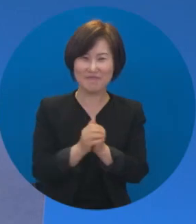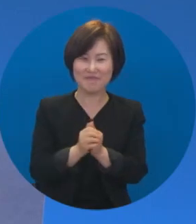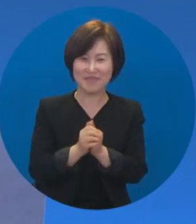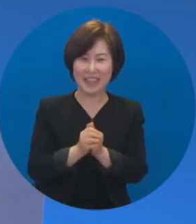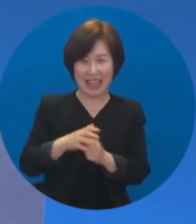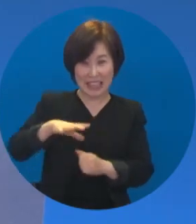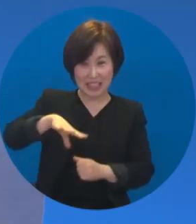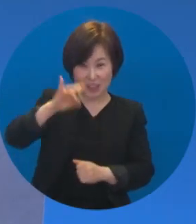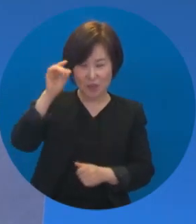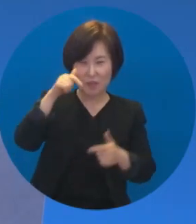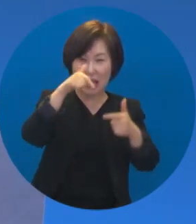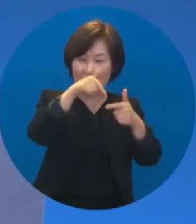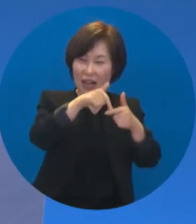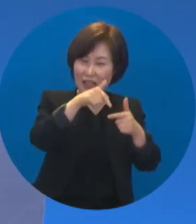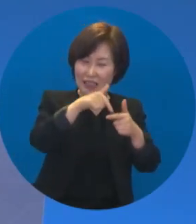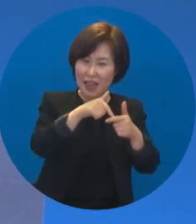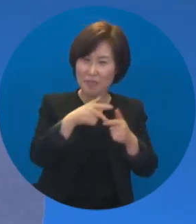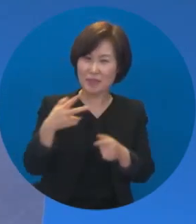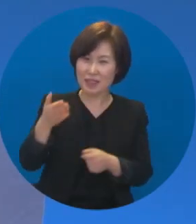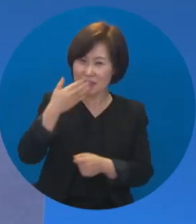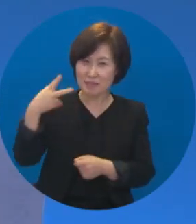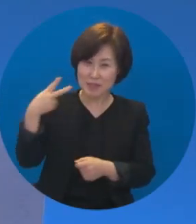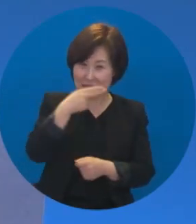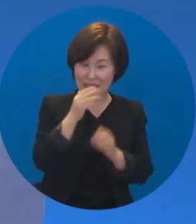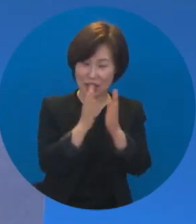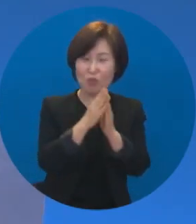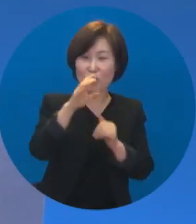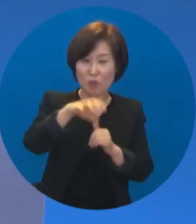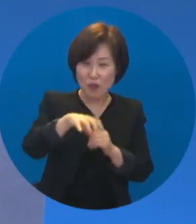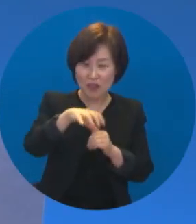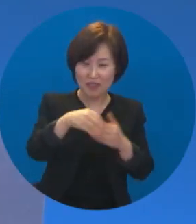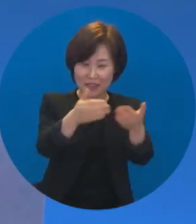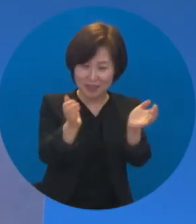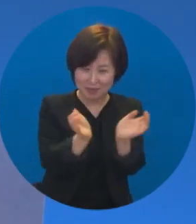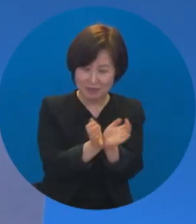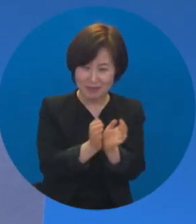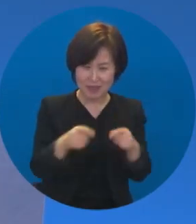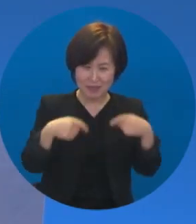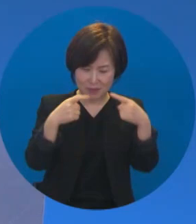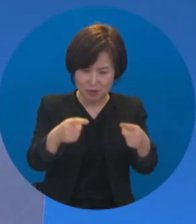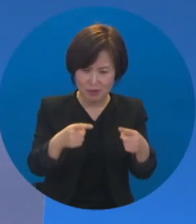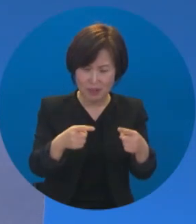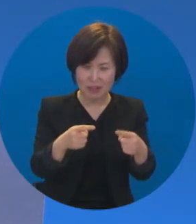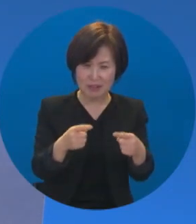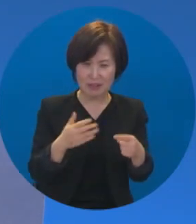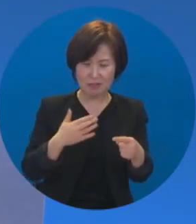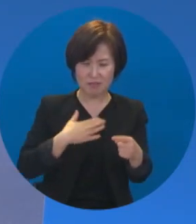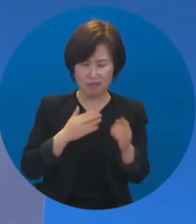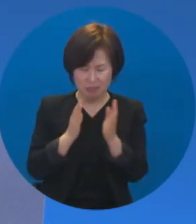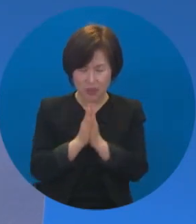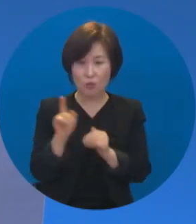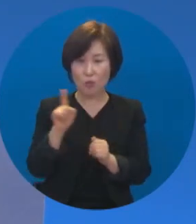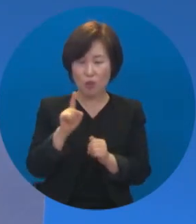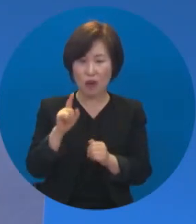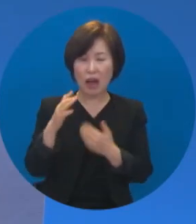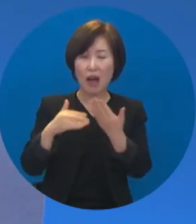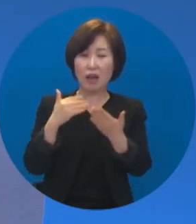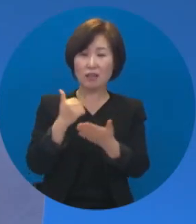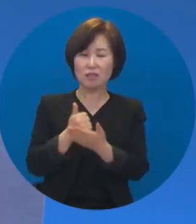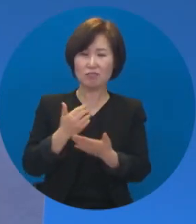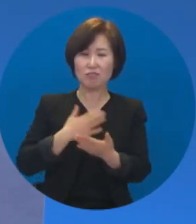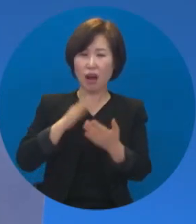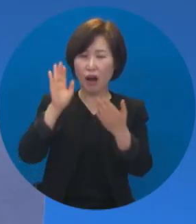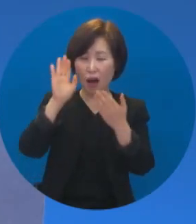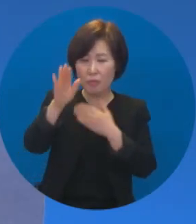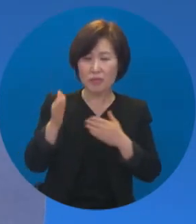처음으로 강남 금식기도원에 갔는데 하나님 가서 이렇게 기도했죠. 하나님 제 인생 어떻게 되는 겁니까? 주님의 영광을